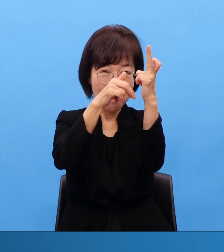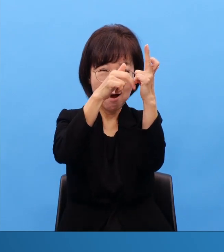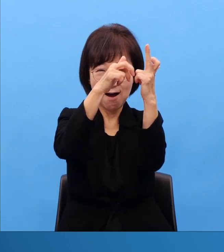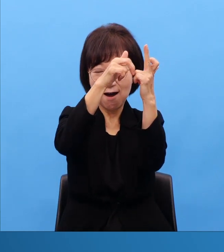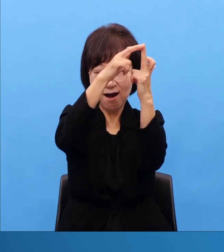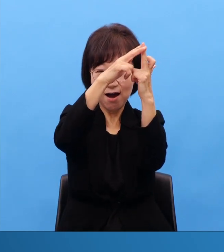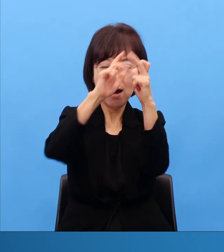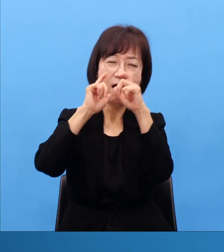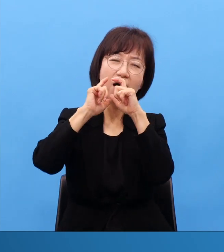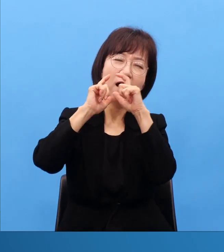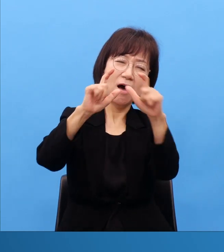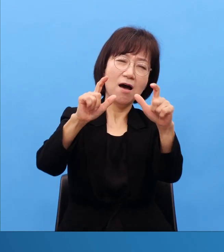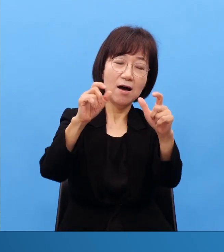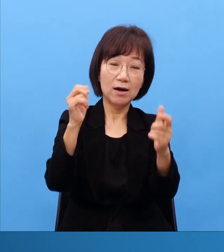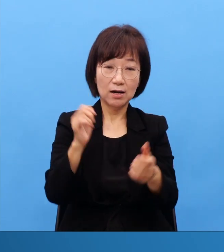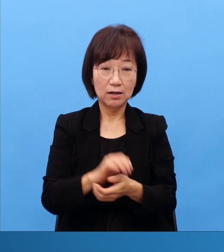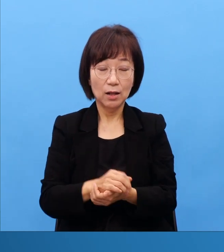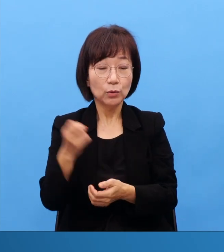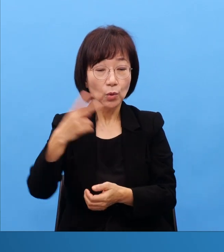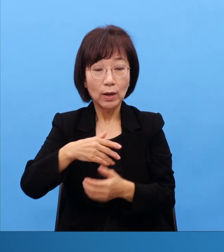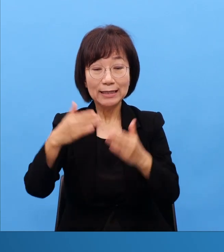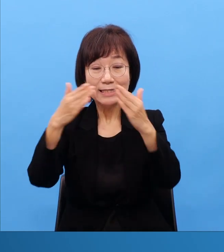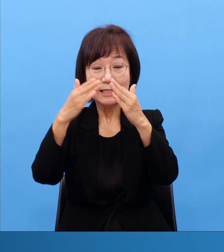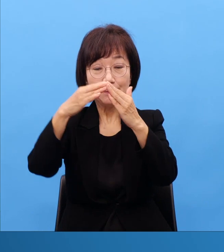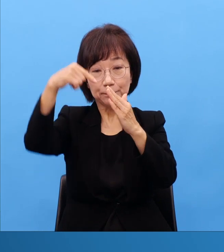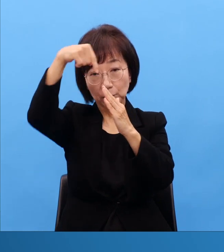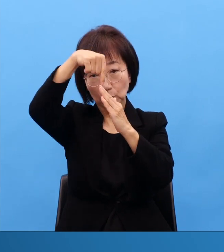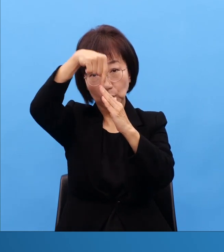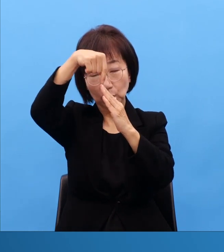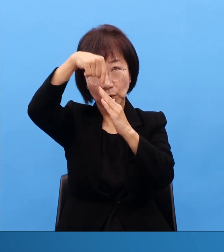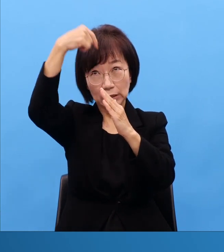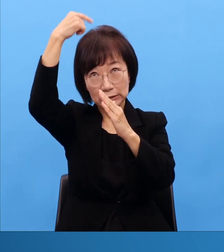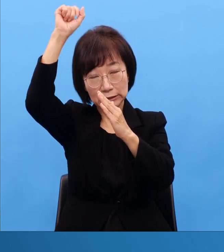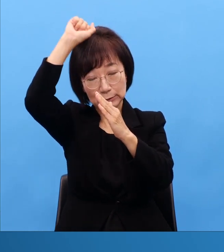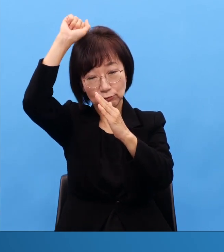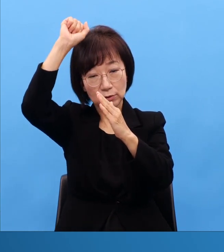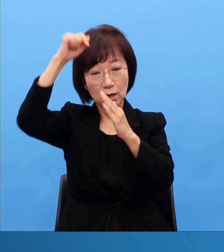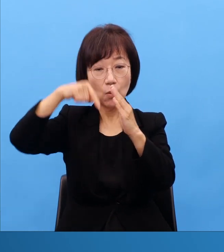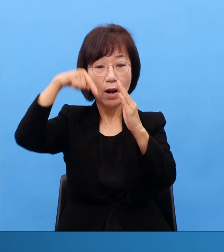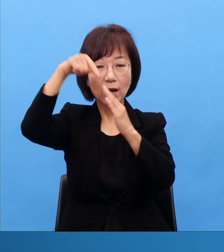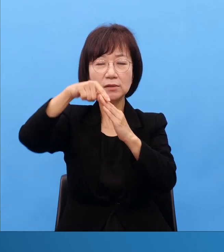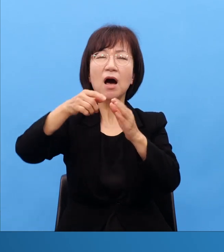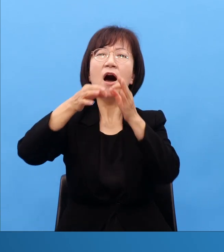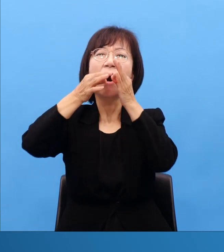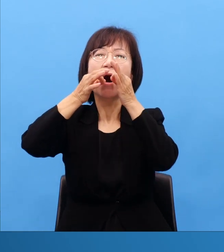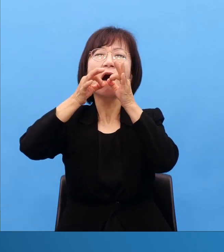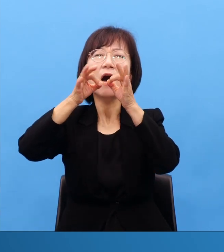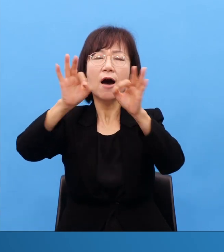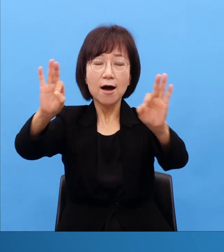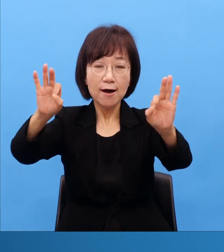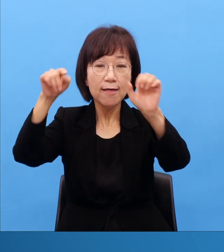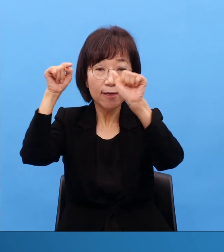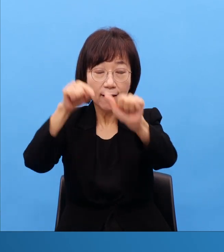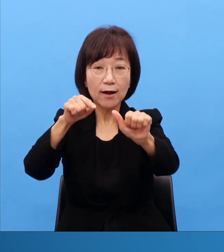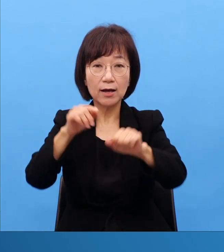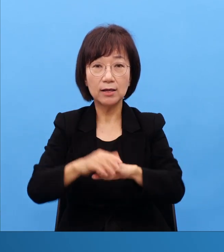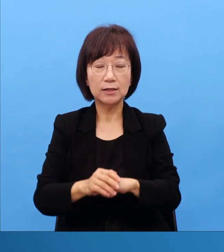proclaim. 지붕에 올라가서 말해라. Go upon the rooftops and shout. 듣도록 말해라 이 말이요. So that all can hear.